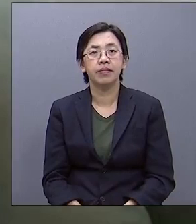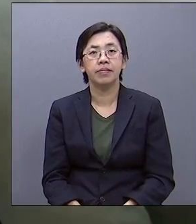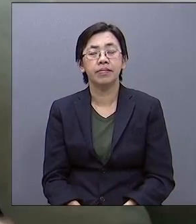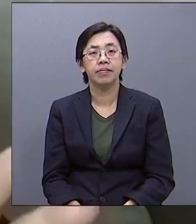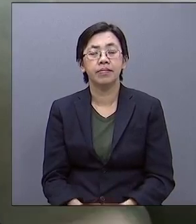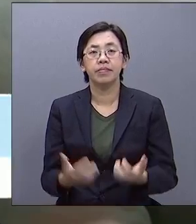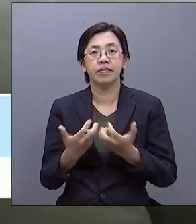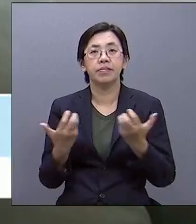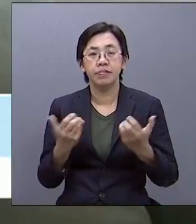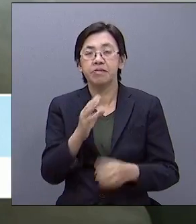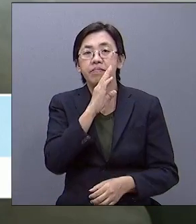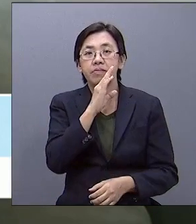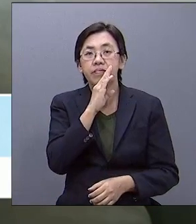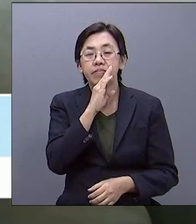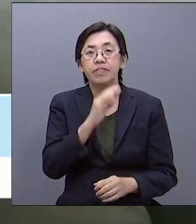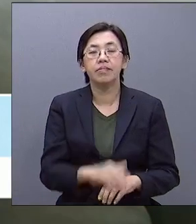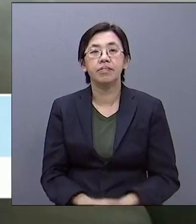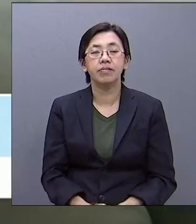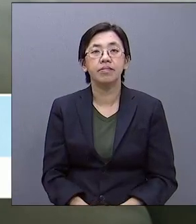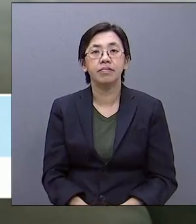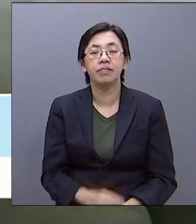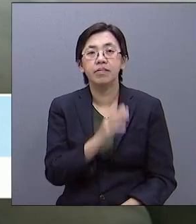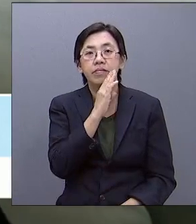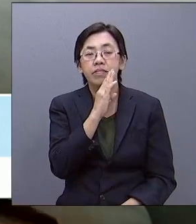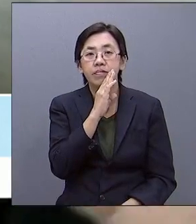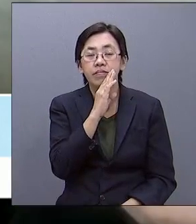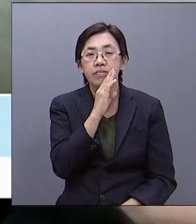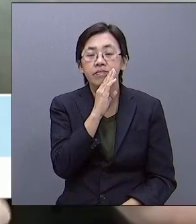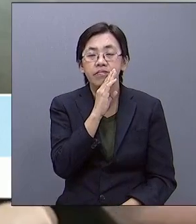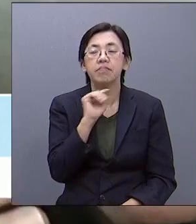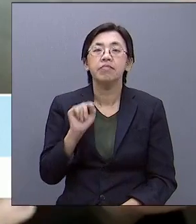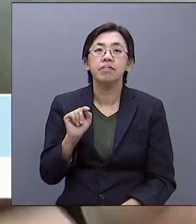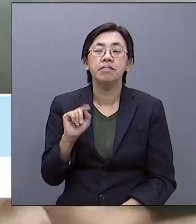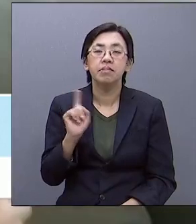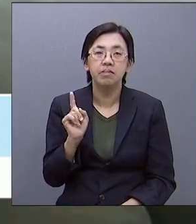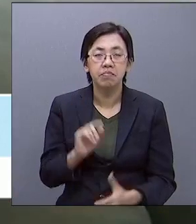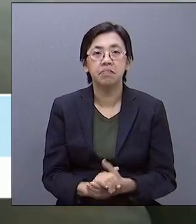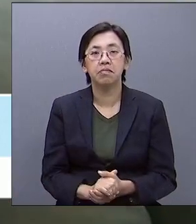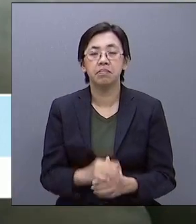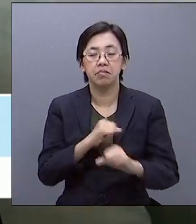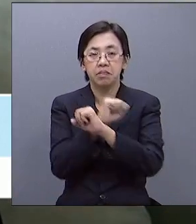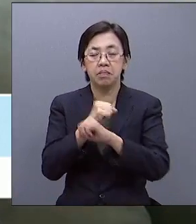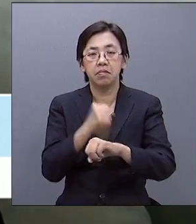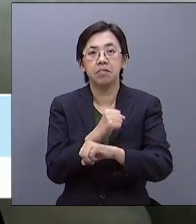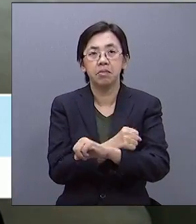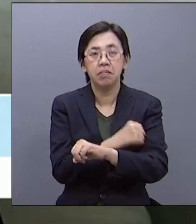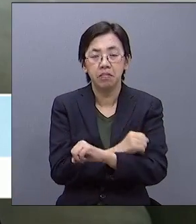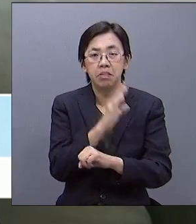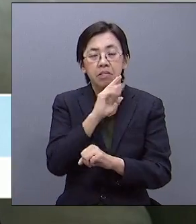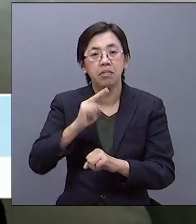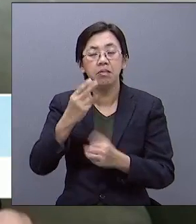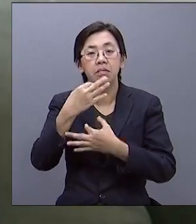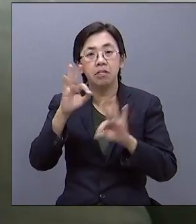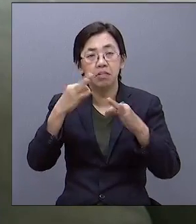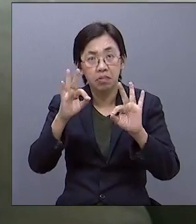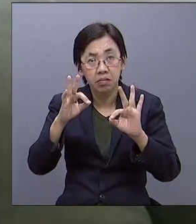วนครับถ้าเป็นลูกจ้างแบบที่เป็นตลอดไปอย่างนั้นเป็นอีกเรื่องนึงเรื่องของคุ้มครองแรงงานนะครับแต่ถ้าเป็นฟรีแลนซ์นะครับเป็นเรื่อง